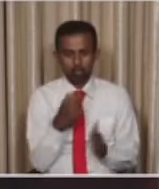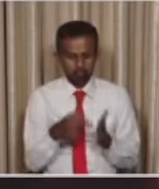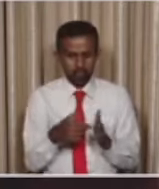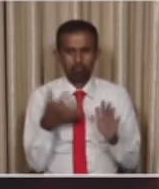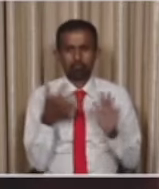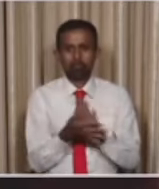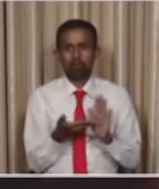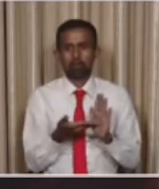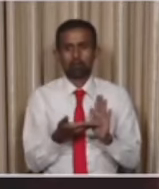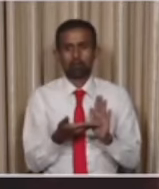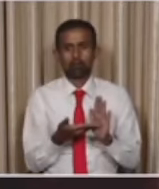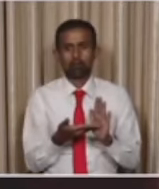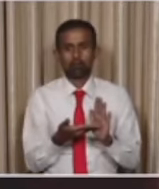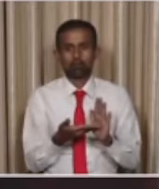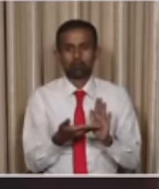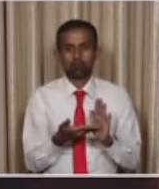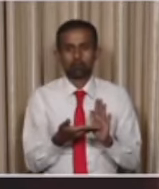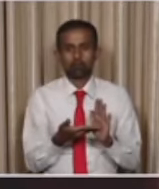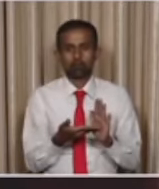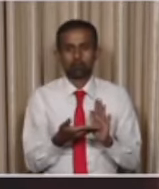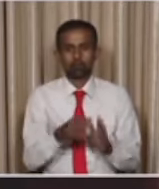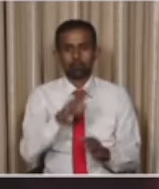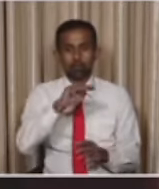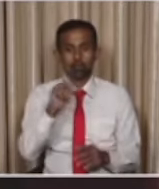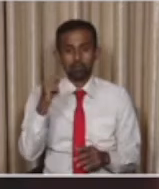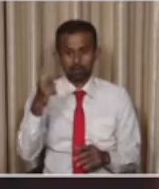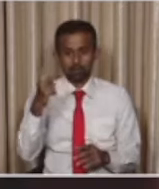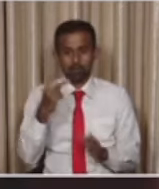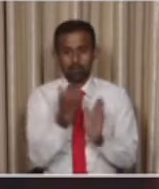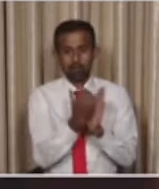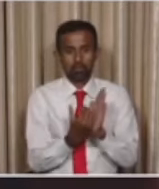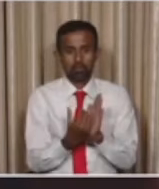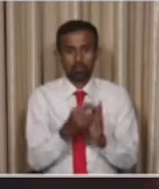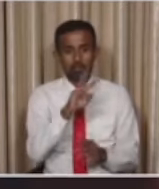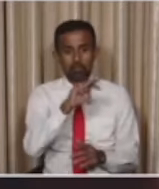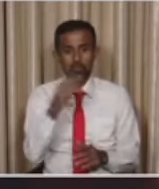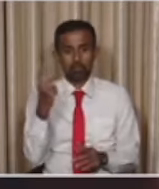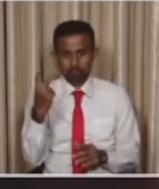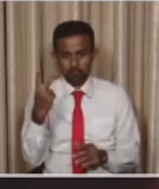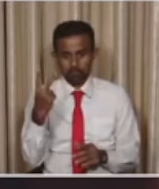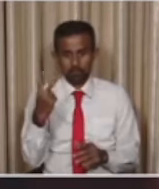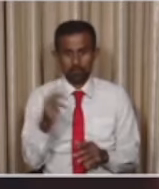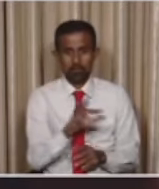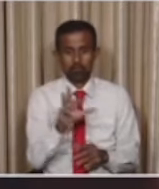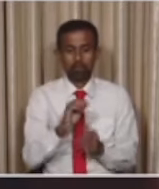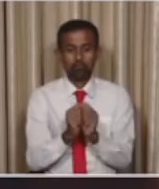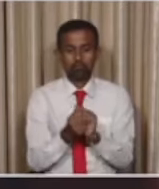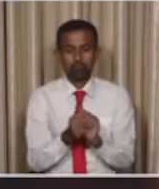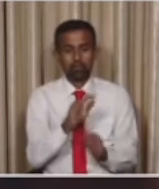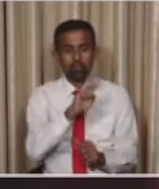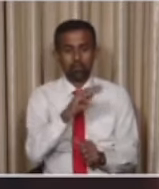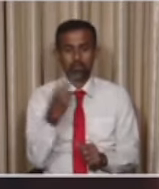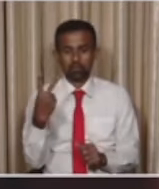තියෙනවා මොකද හිල 32 විවස්ථා සම් 32 19 වෙනි සංශෝධනයේ